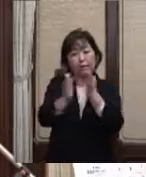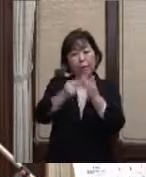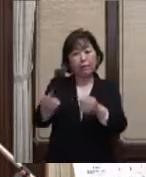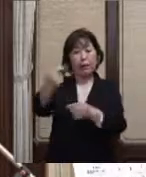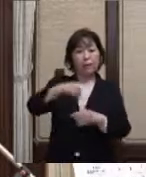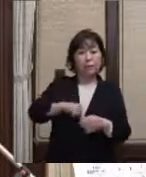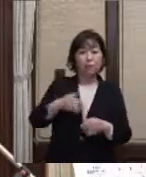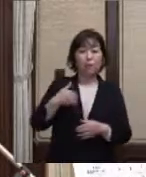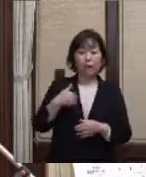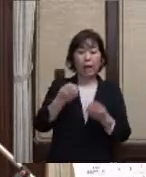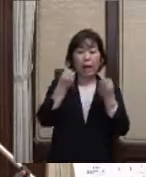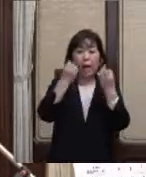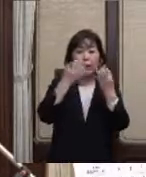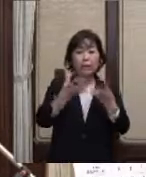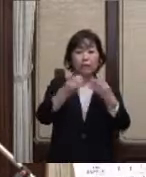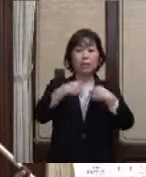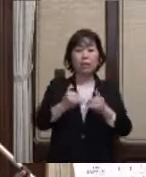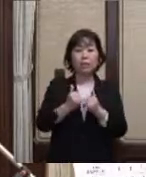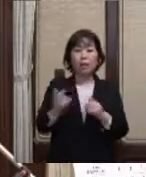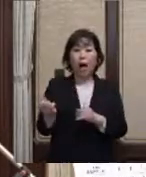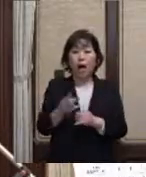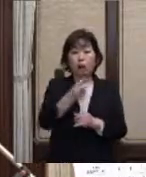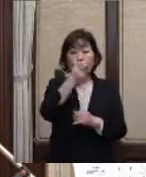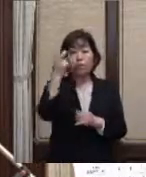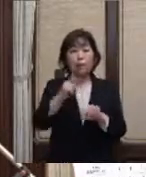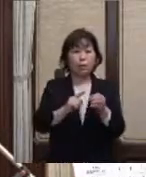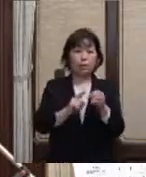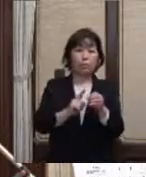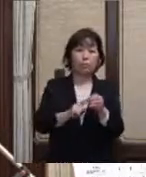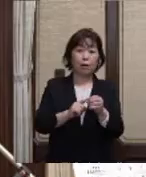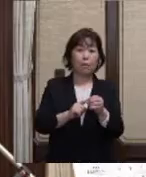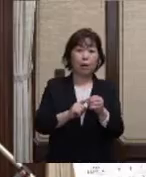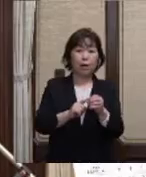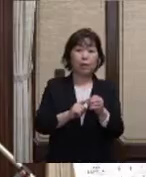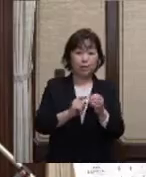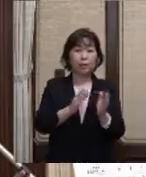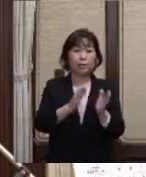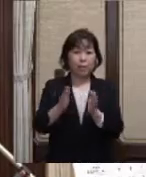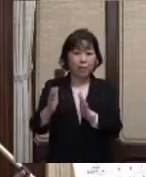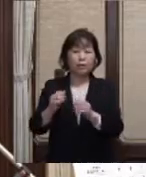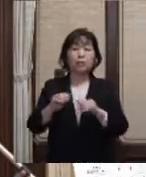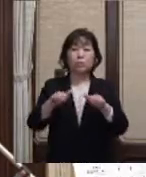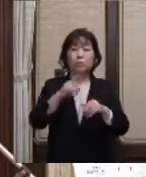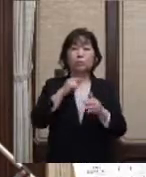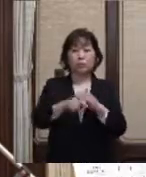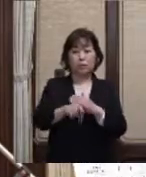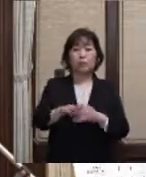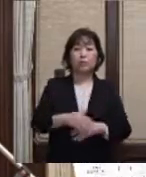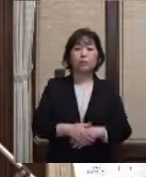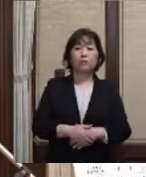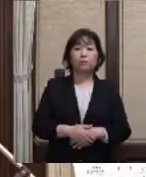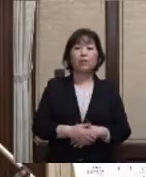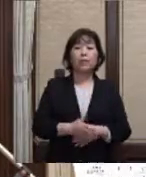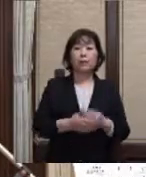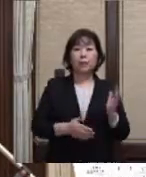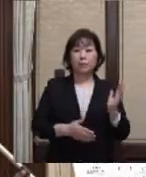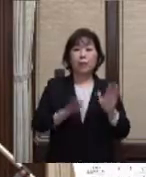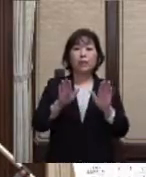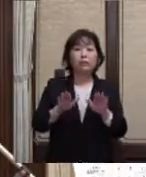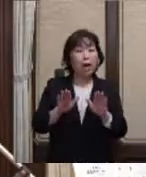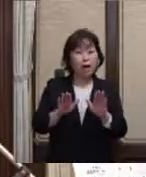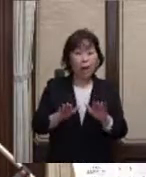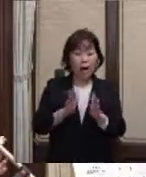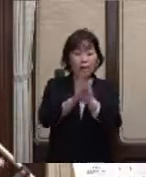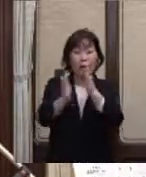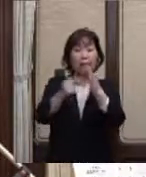新しい感染者をより早く見つけるために整理をしたということ で、今はもう